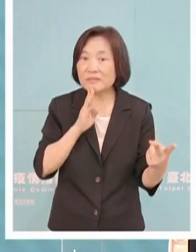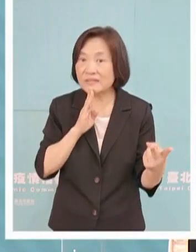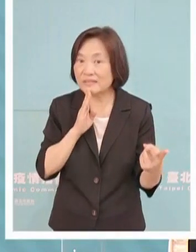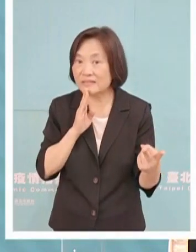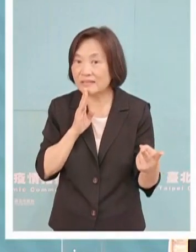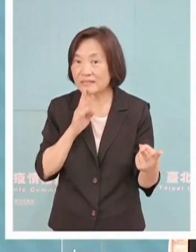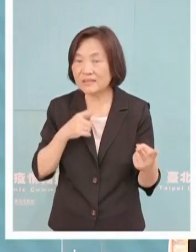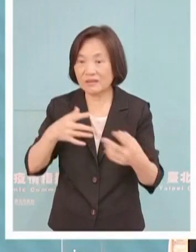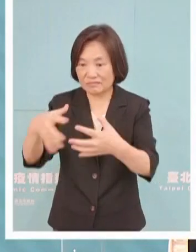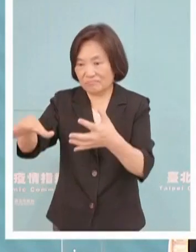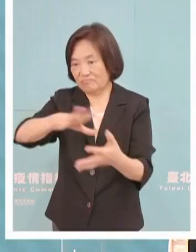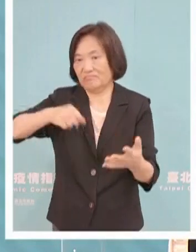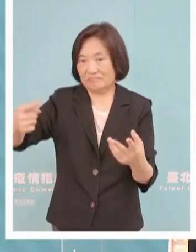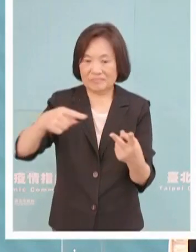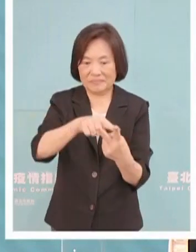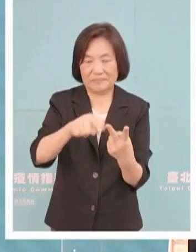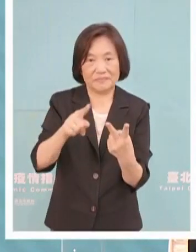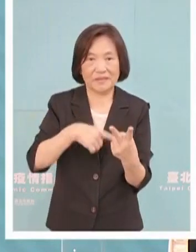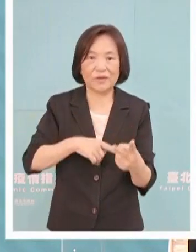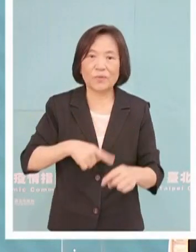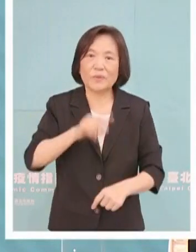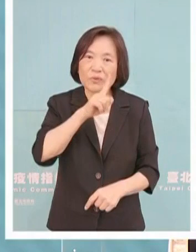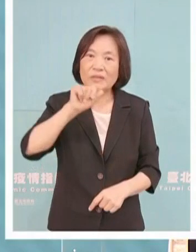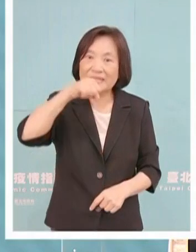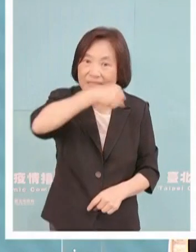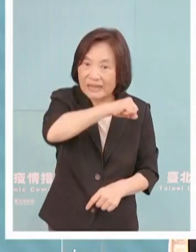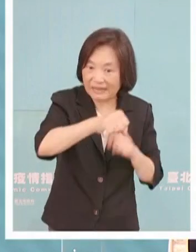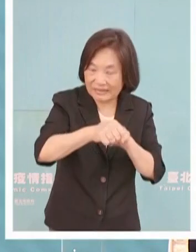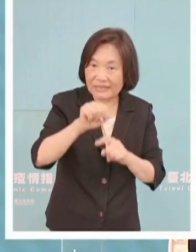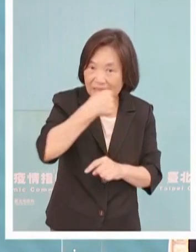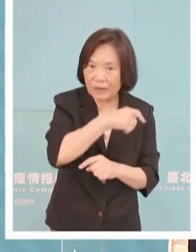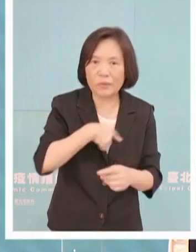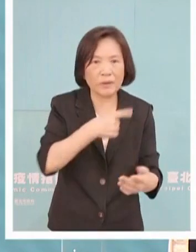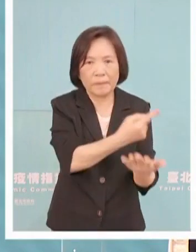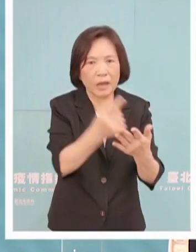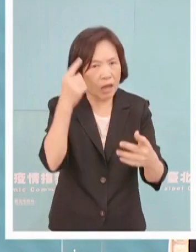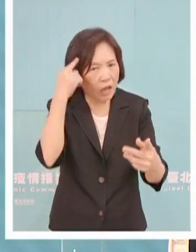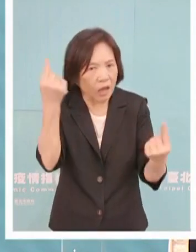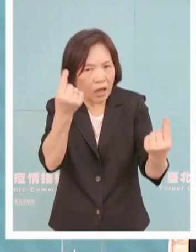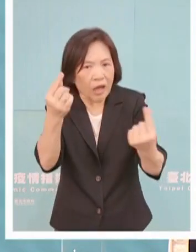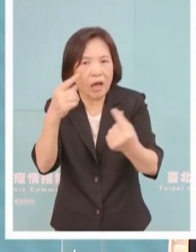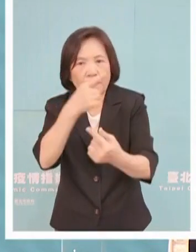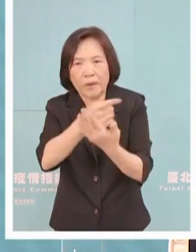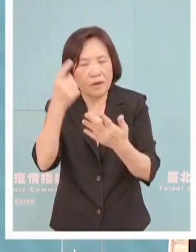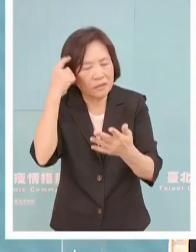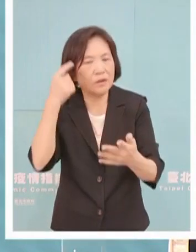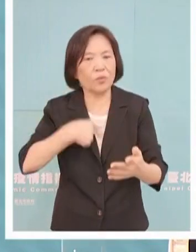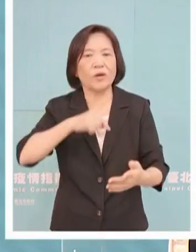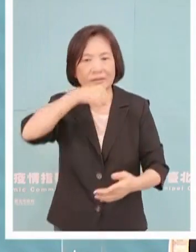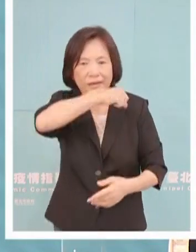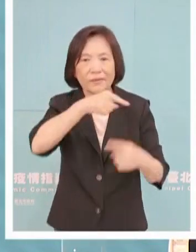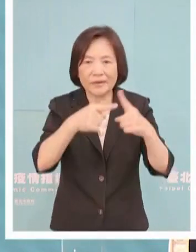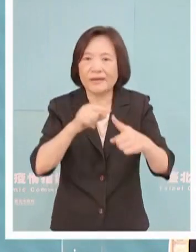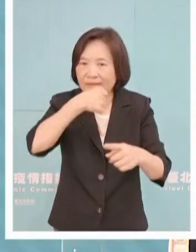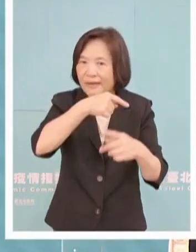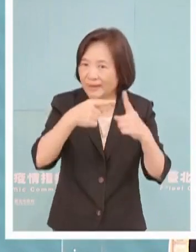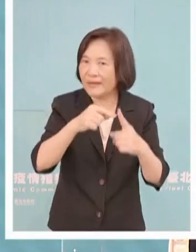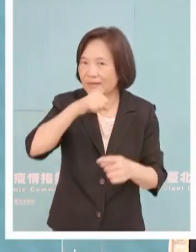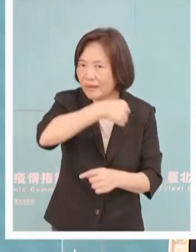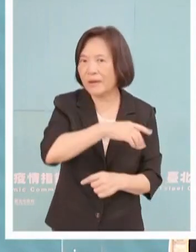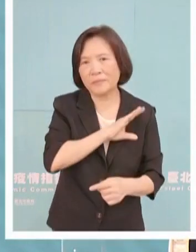字，台湾这个字恐怕在现阶段是最大公约数最大的共识，所以这本来就预料中的